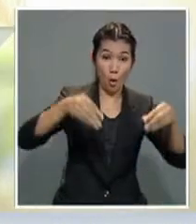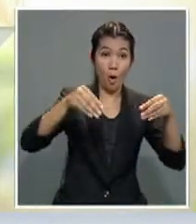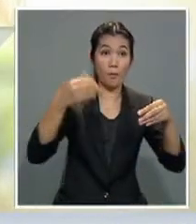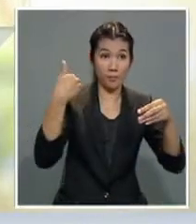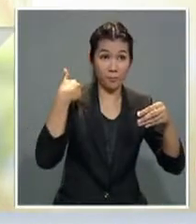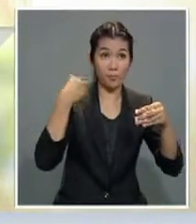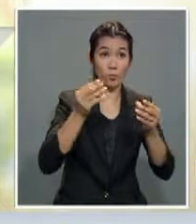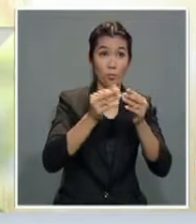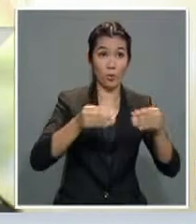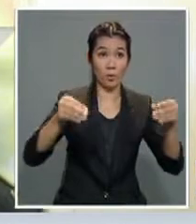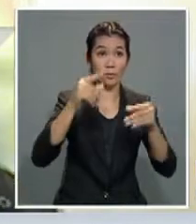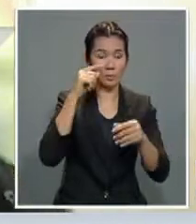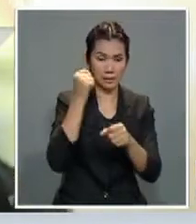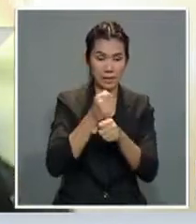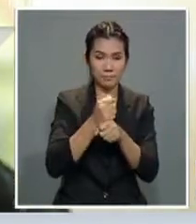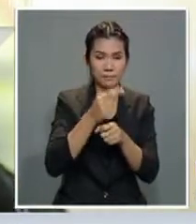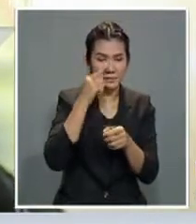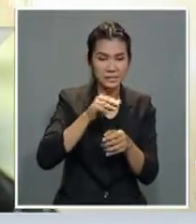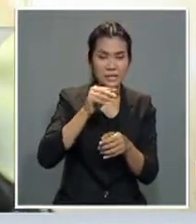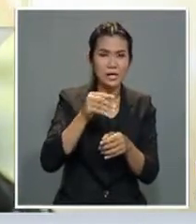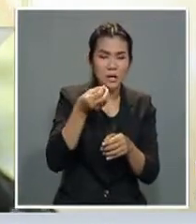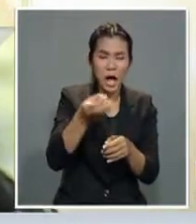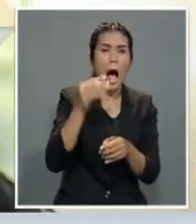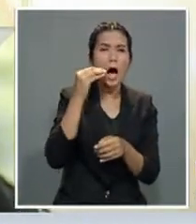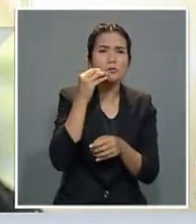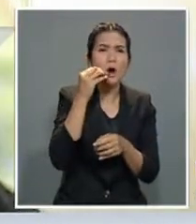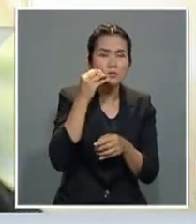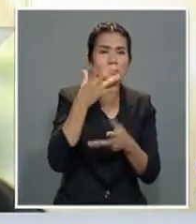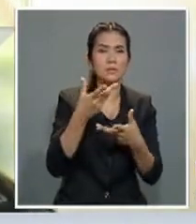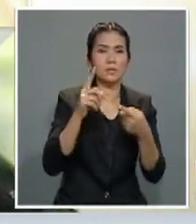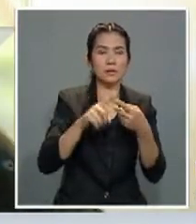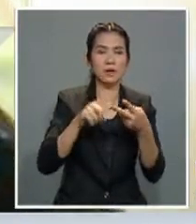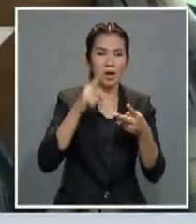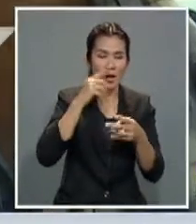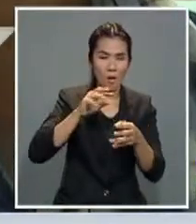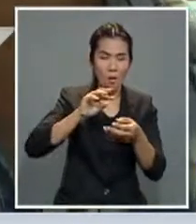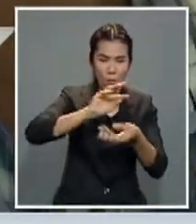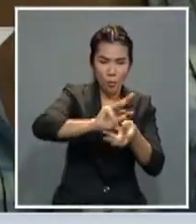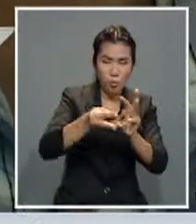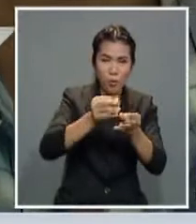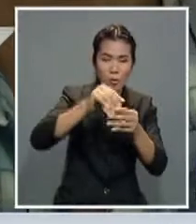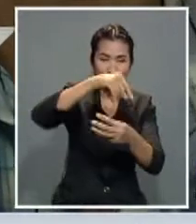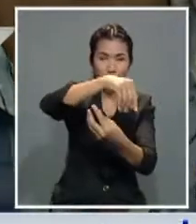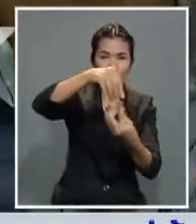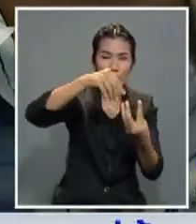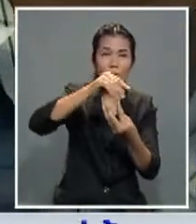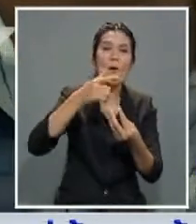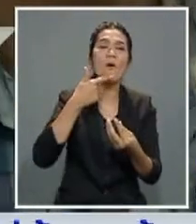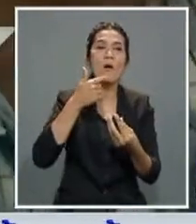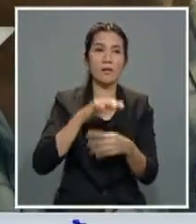เราก็นำมาแปรรูปเป็นกล้วยฉาบแล้วก็เป็นกล้วยคุกปาปิก้าปาปิคิวค่ะ ผมทราบมาว่าหมู่บ้านนี้